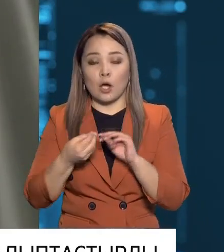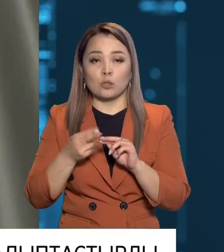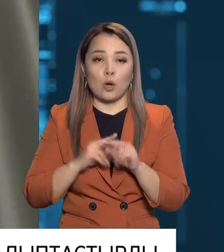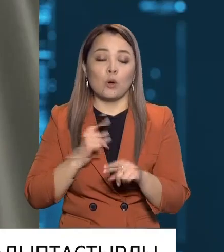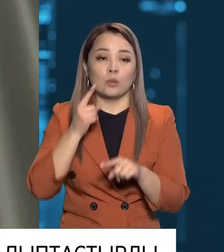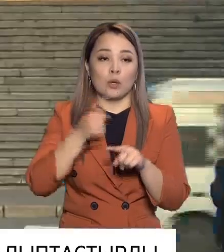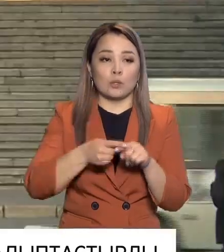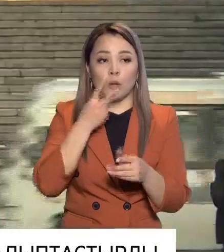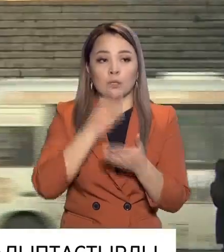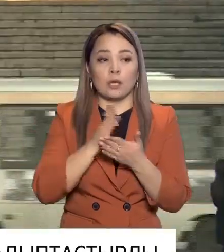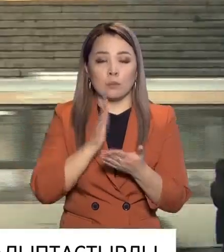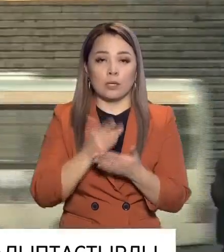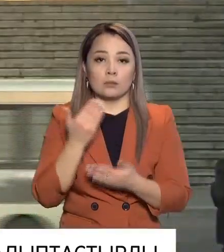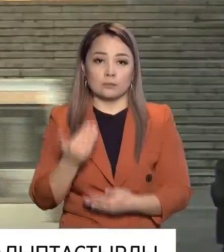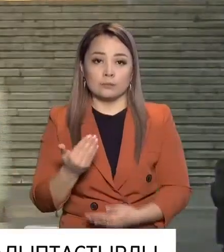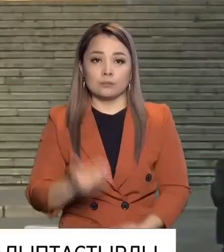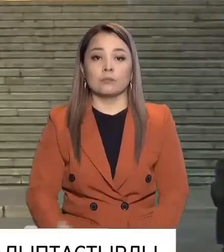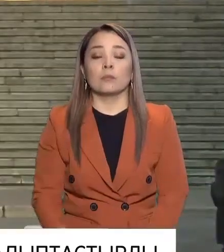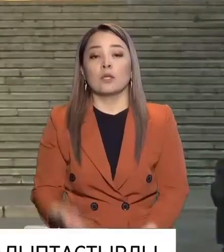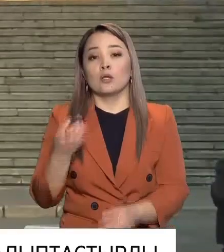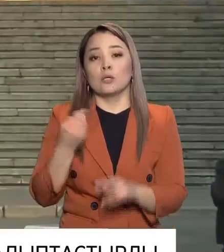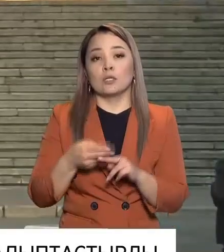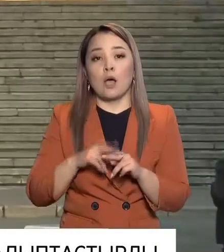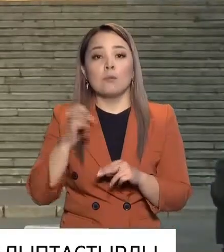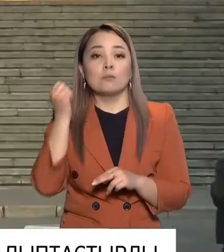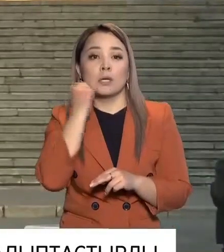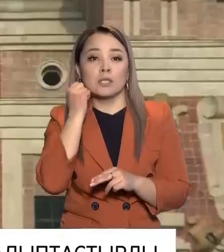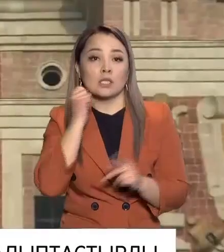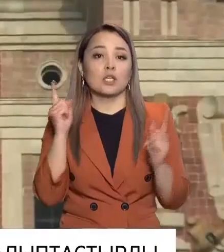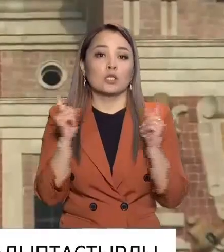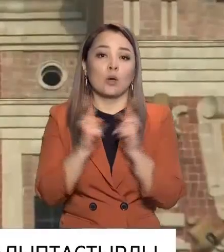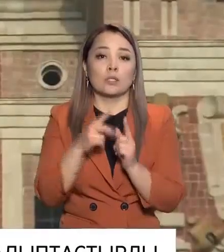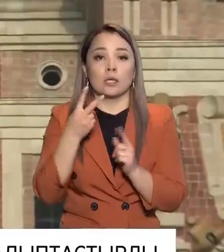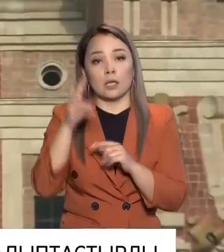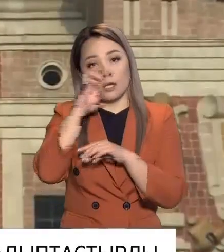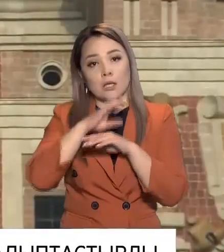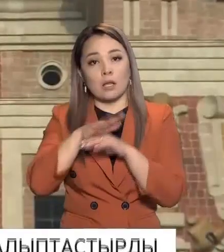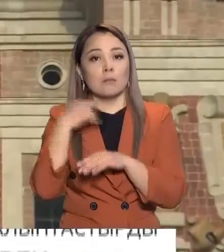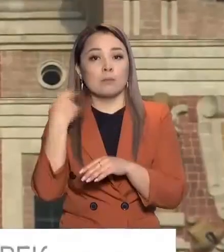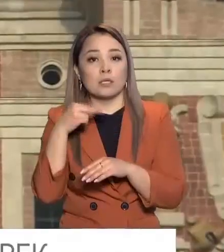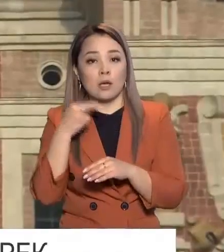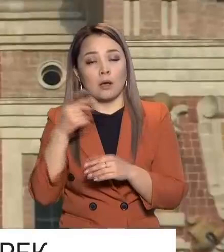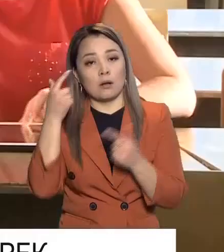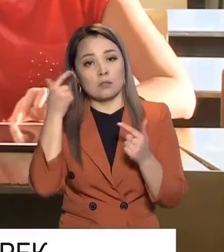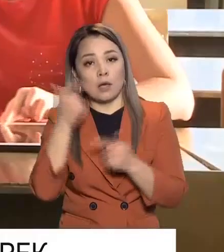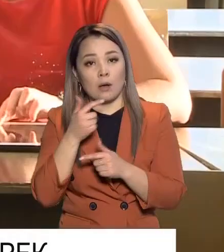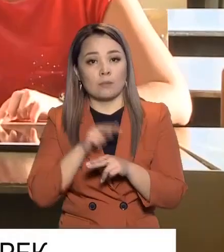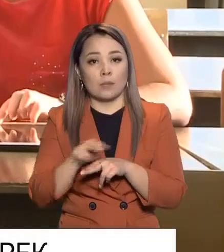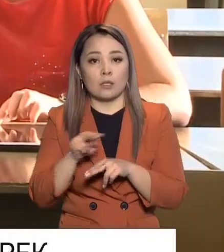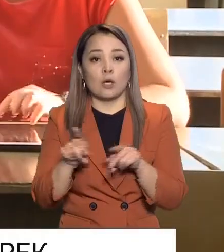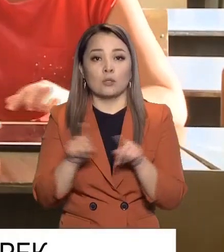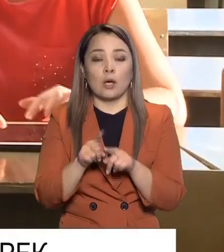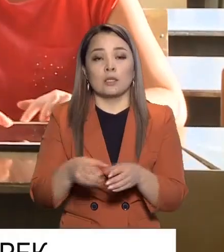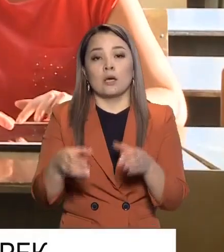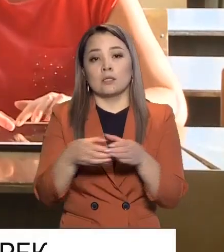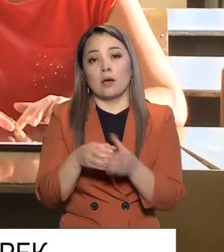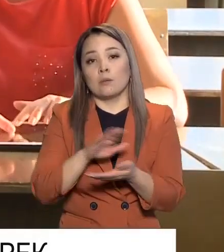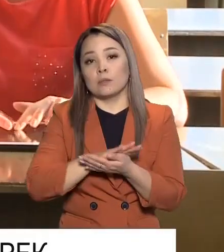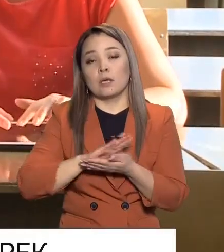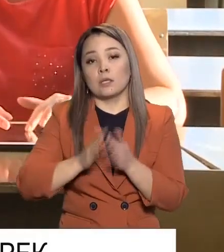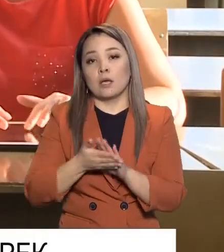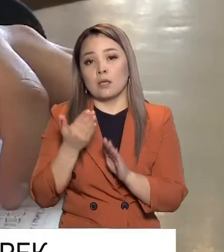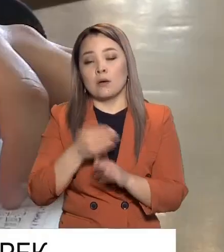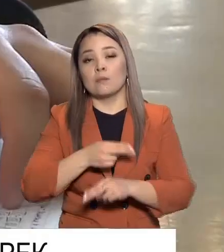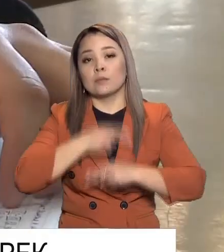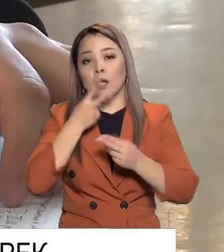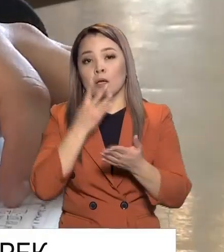үлесін тигізеді. Сондай-ақ Мәскеудегі кездесуде екі ел президенттері білім беру саласындағы ынтымаққа да баса мән бергені